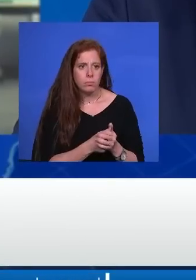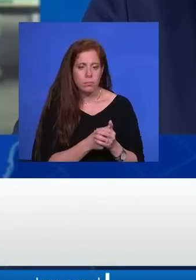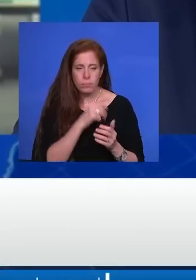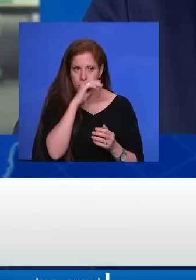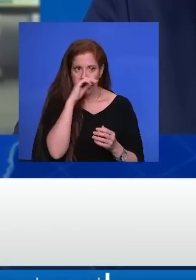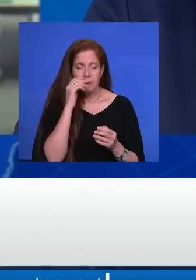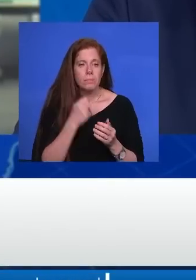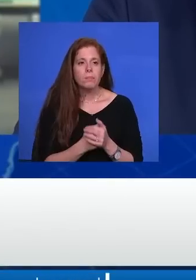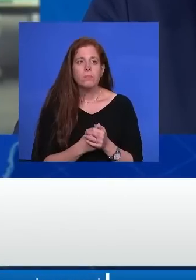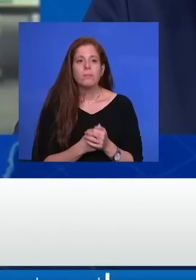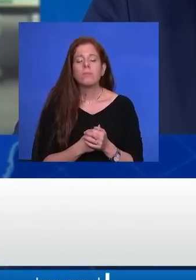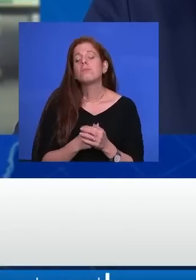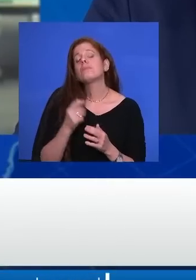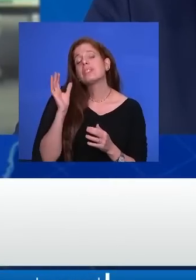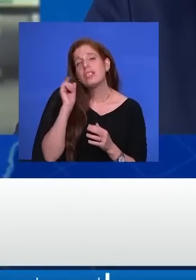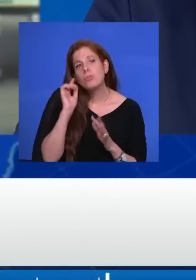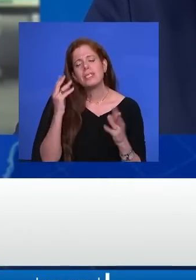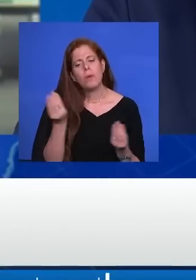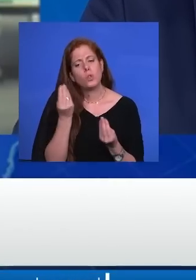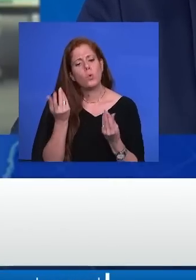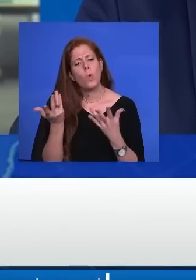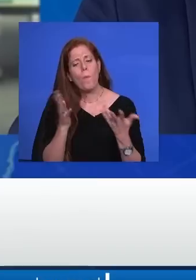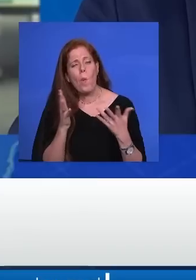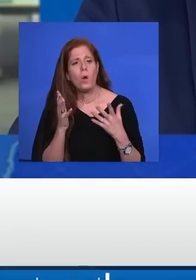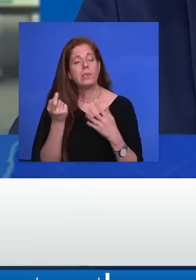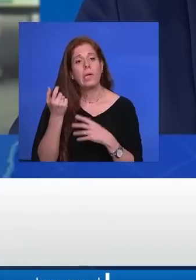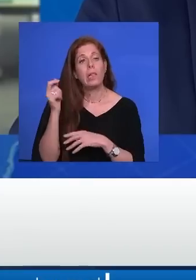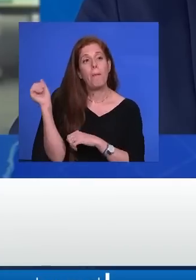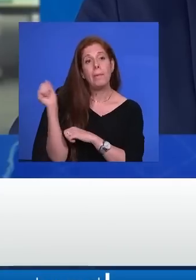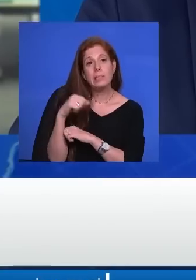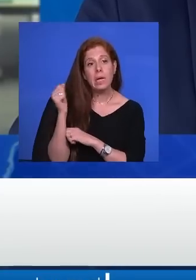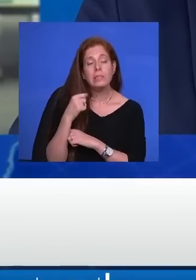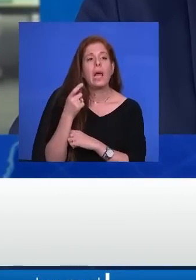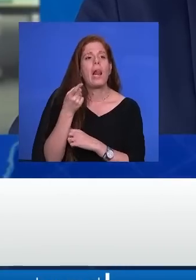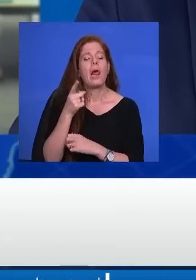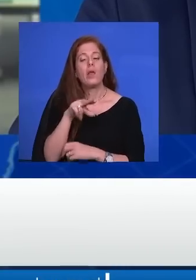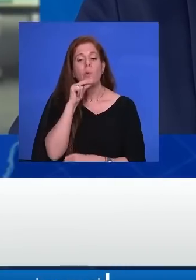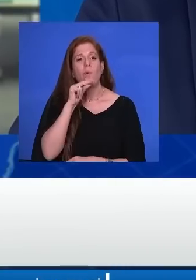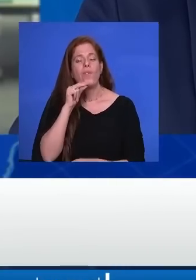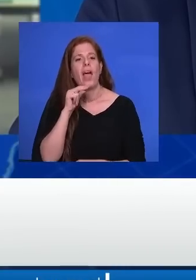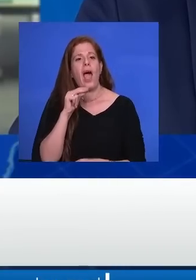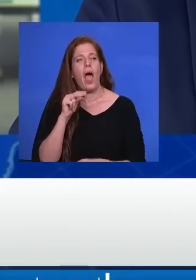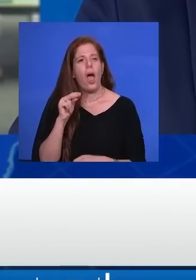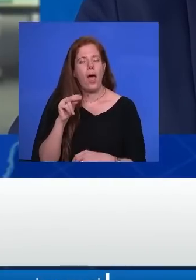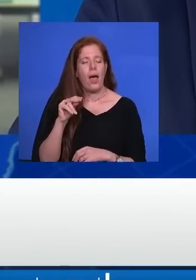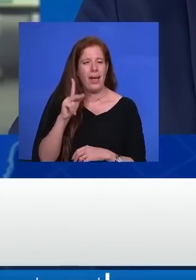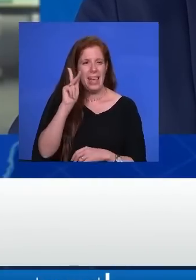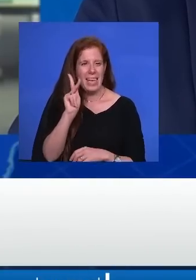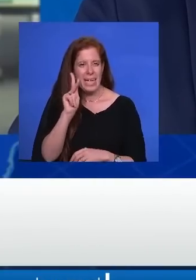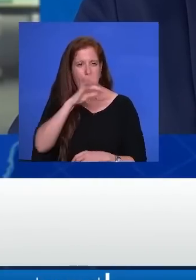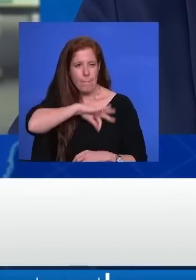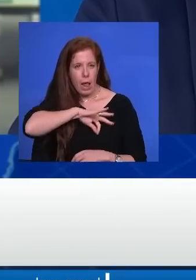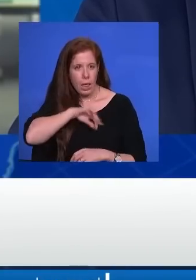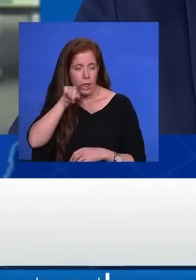תשמע, זה נע בין משהו מזלזל נוסח דובר הקרמלין פסקוב, שאומר הם